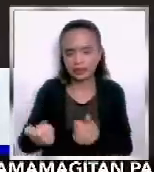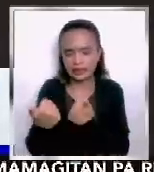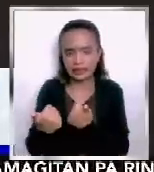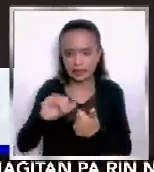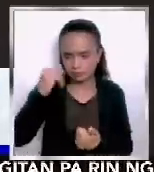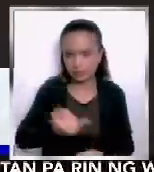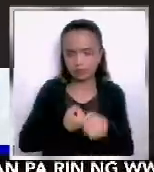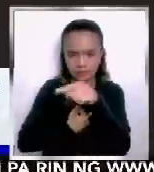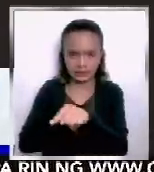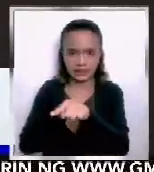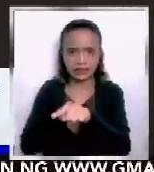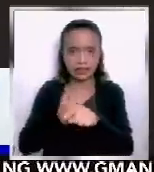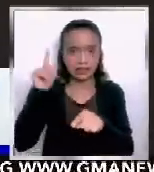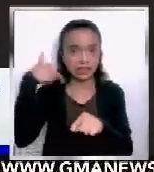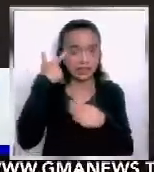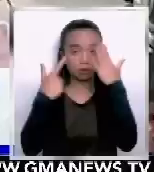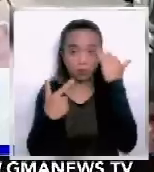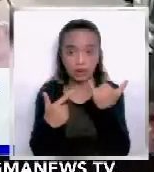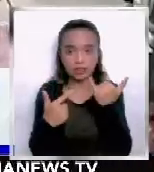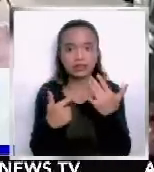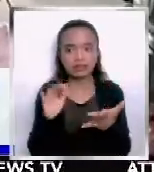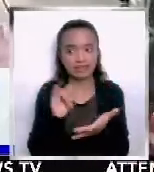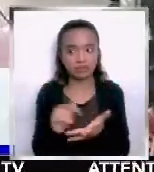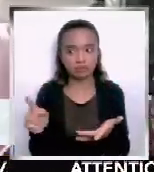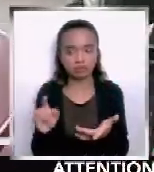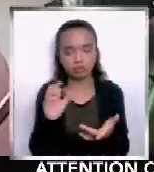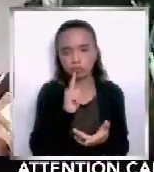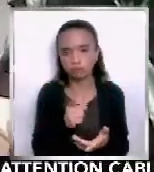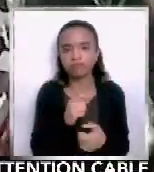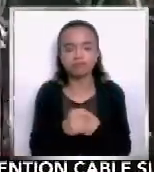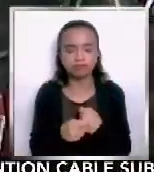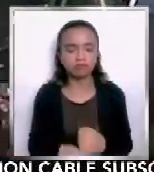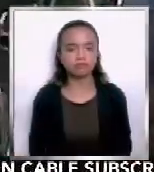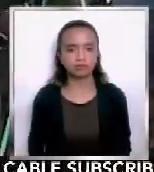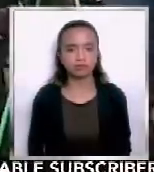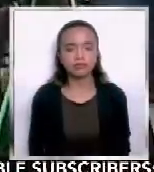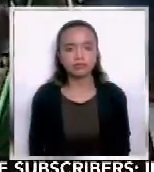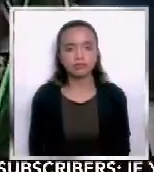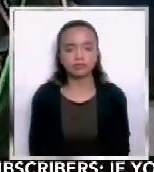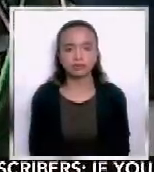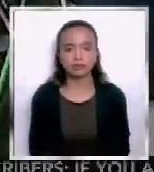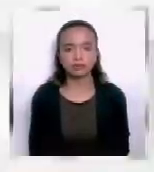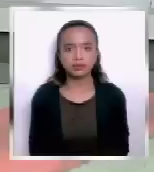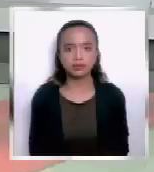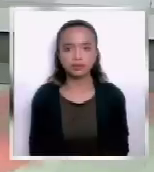pamahalaan dahil sakripisyo yan. Sandra Aguinaldo, Nakatutok, 24 Horas.